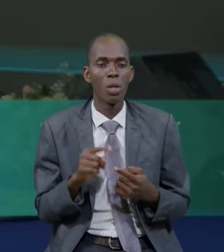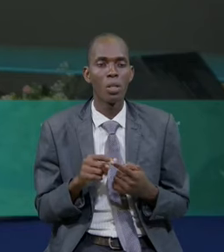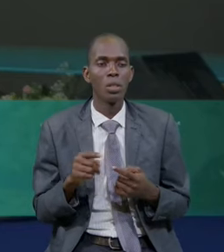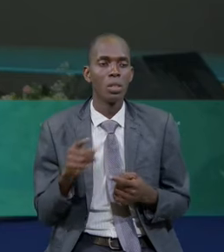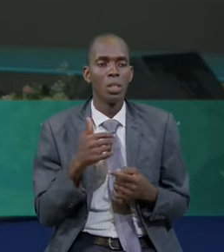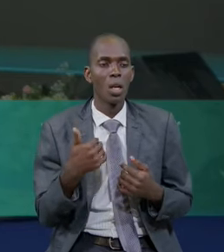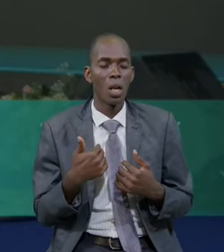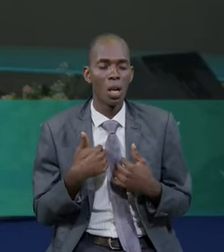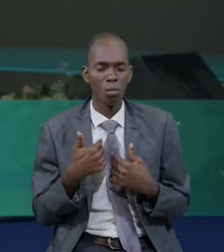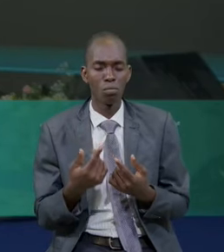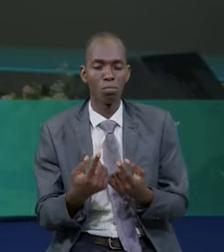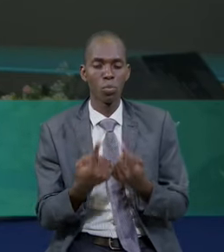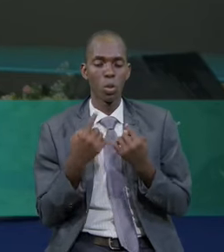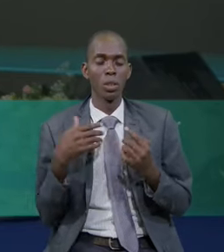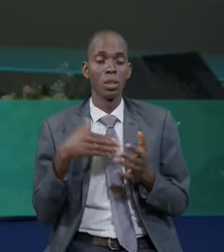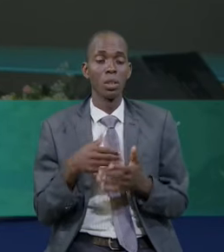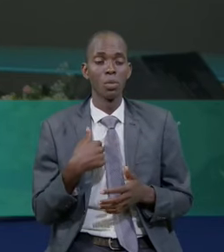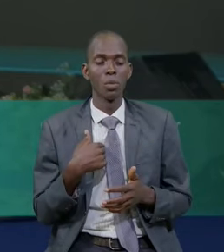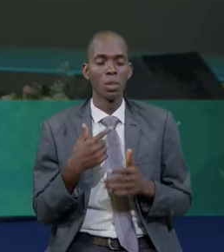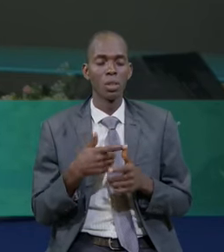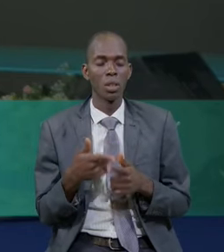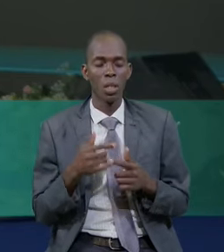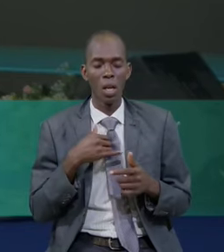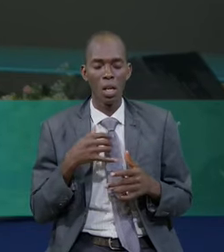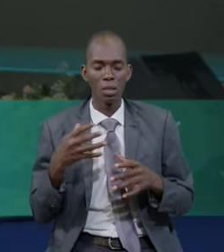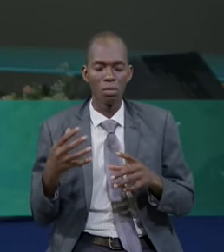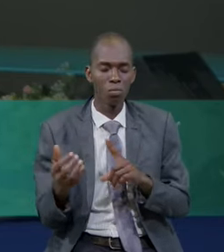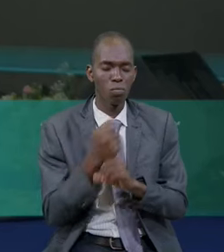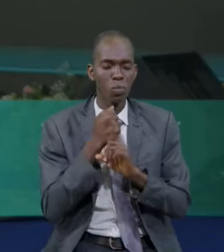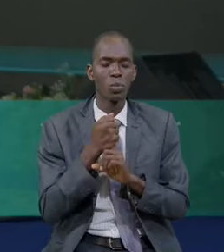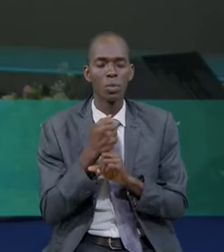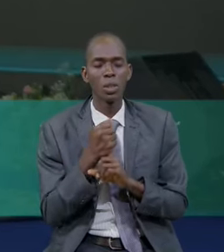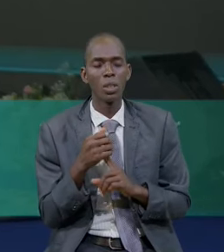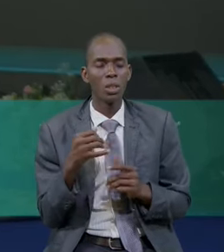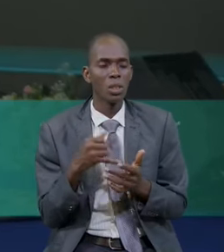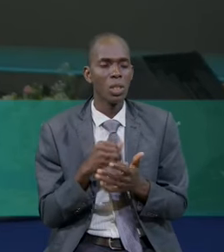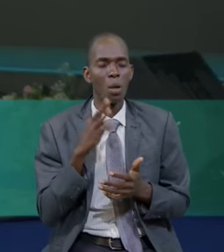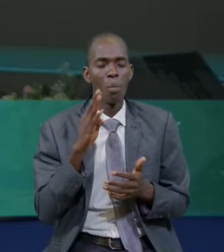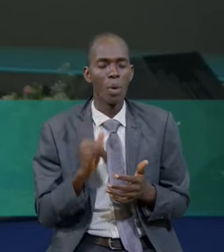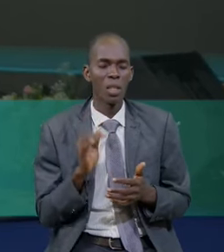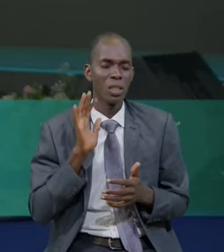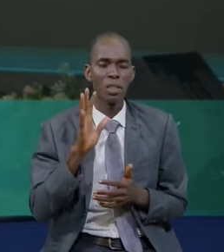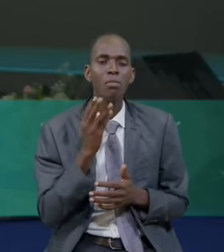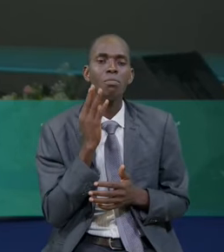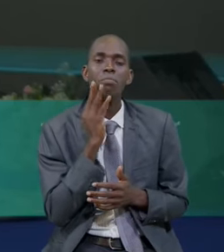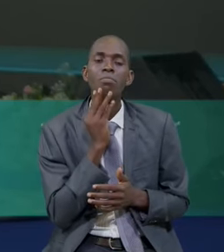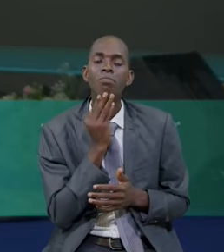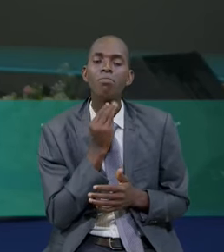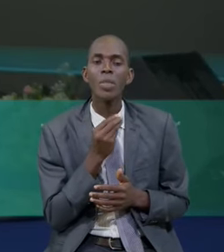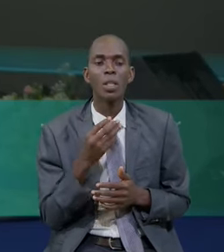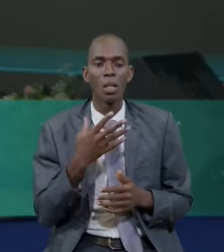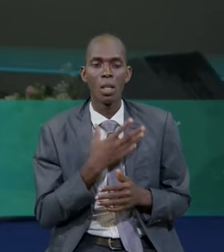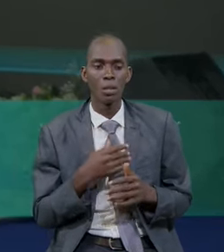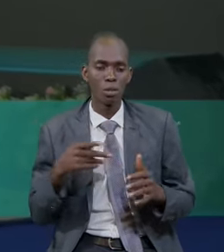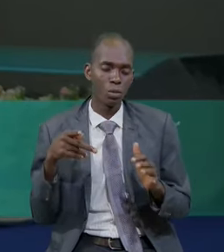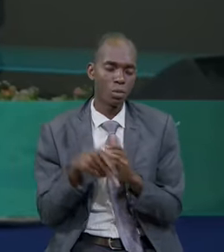Et quand, s'il se dressait contre moi, je le saisissais par la gorge, je le frappais et je le